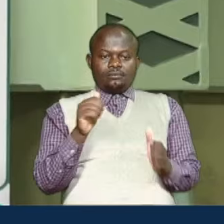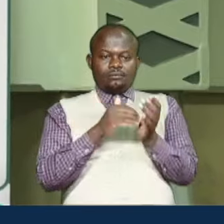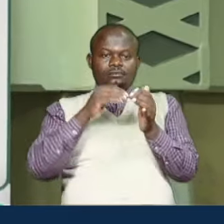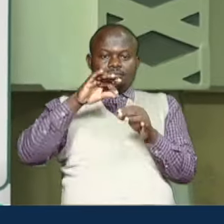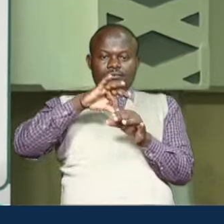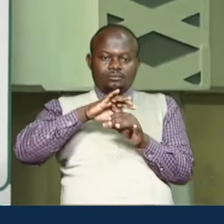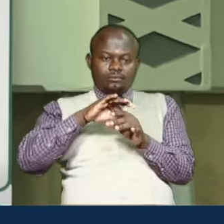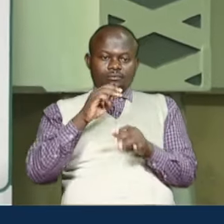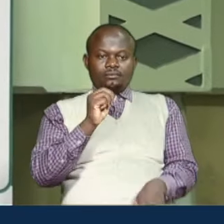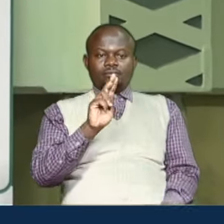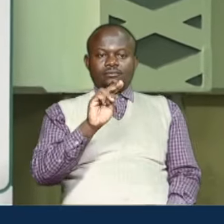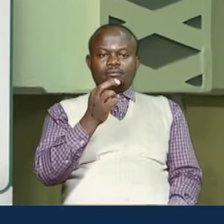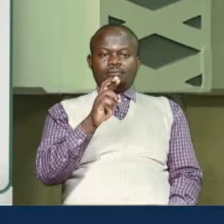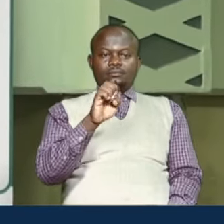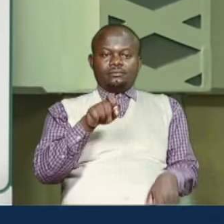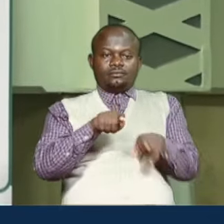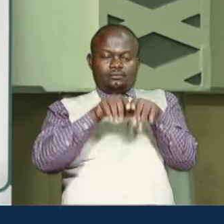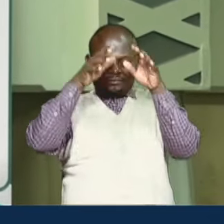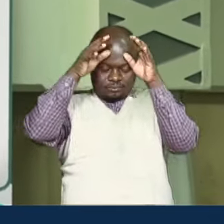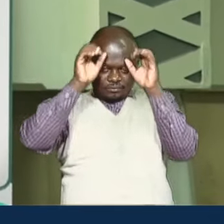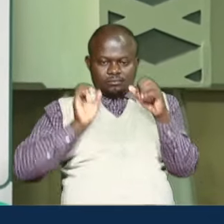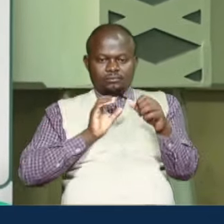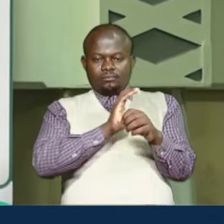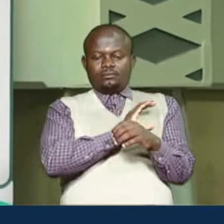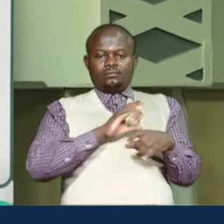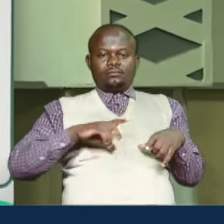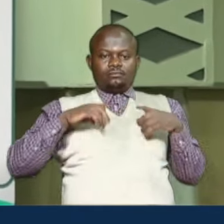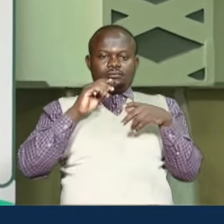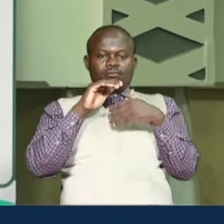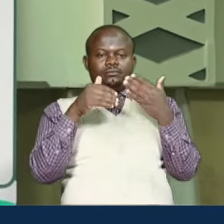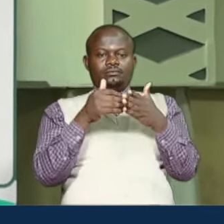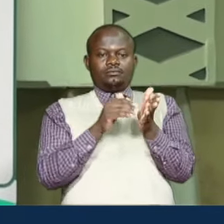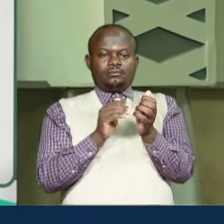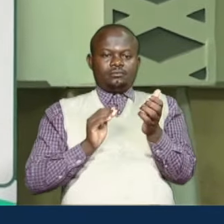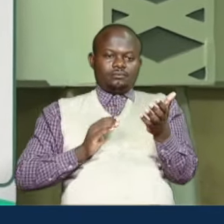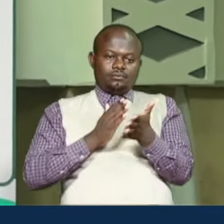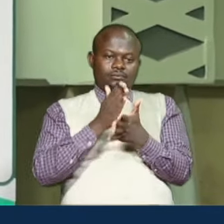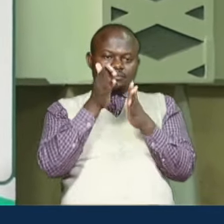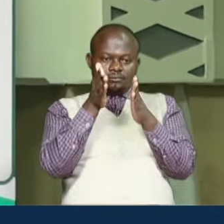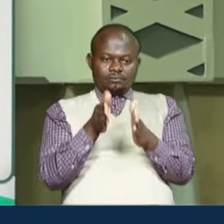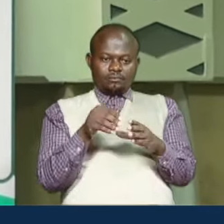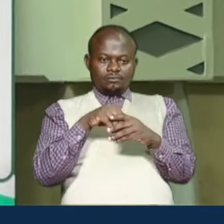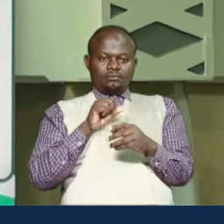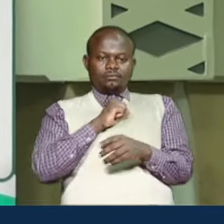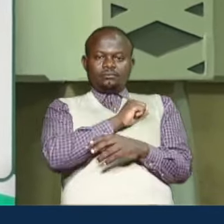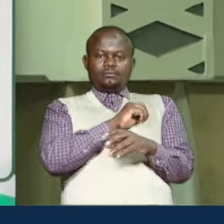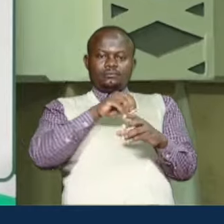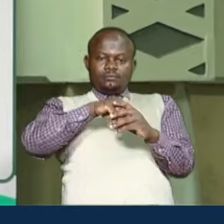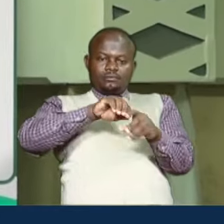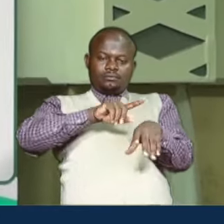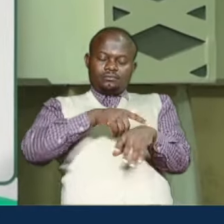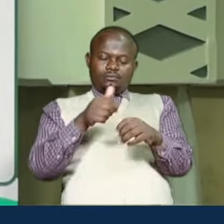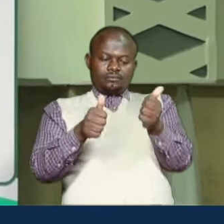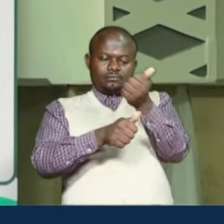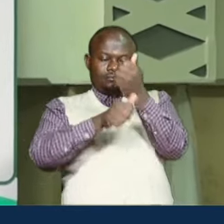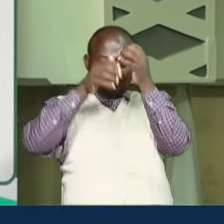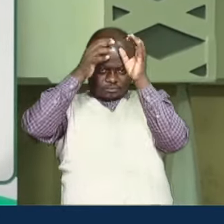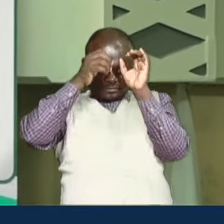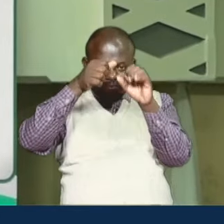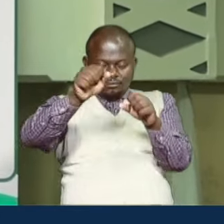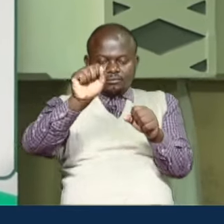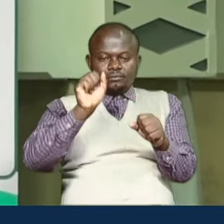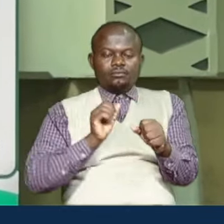senateri Umuhira Adri nka perezida wa komisiyo y'imibereho y'abaturage n'uburenganzira bwa muntu muri Sena. Mu gihe vice perezida w'iyi komisiyo